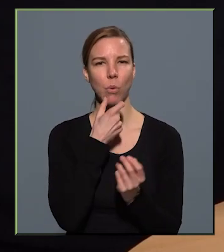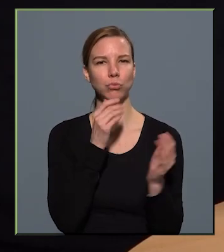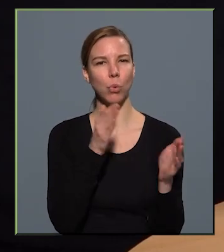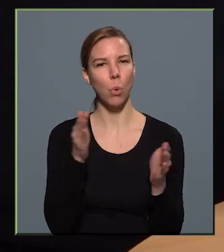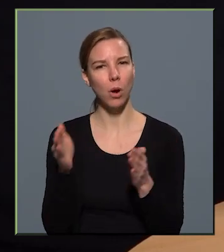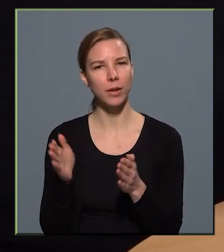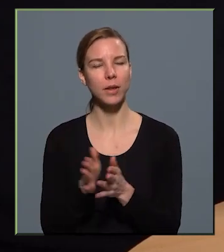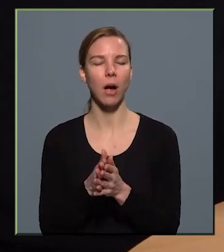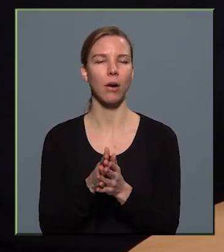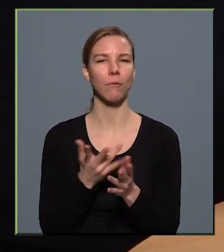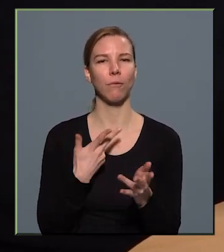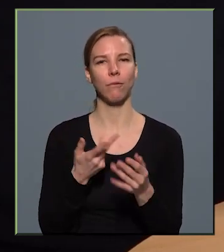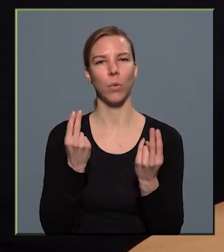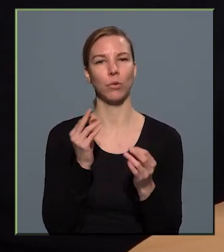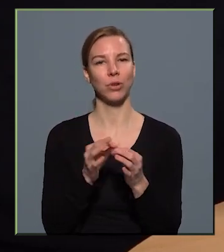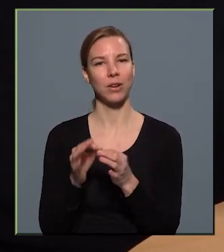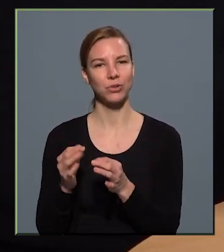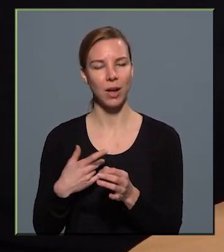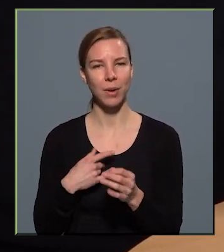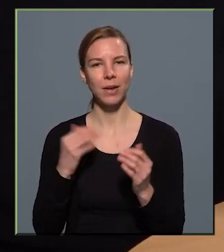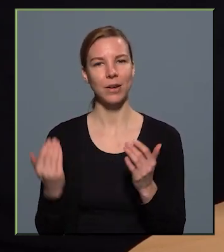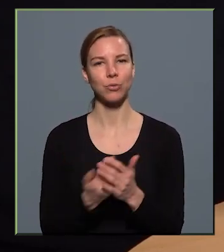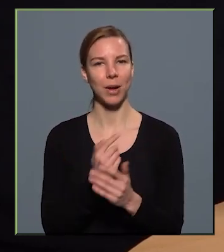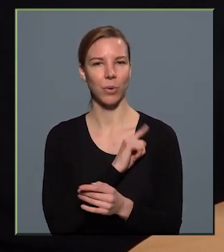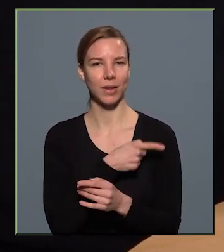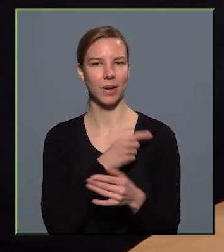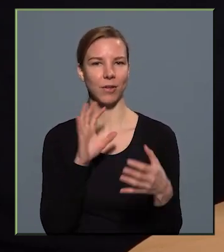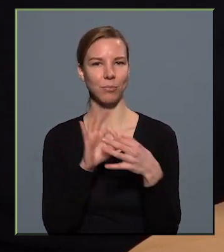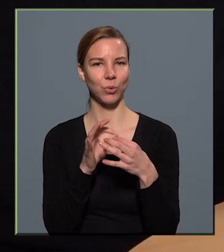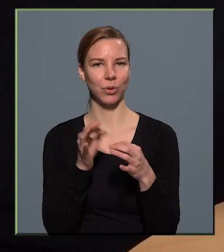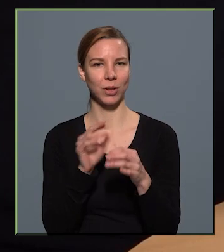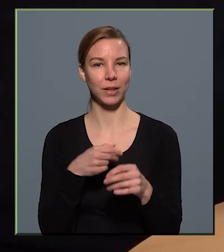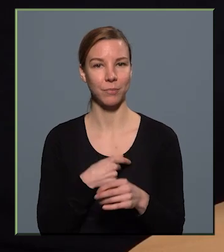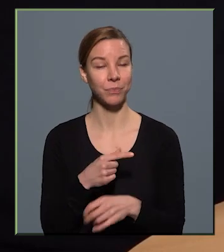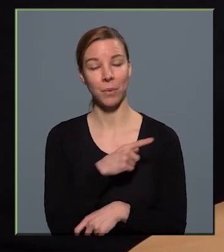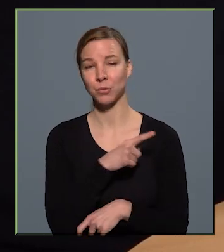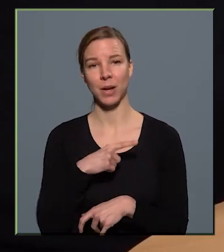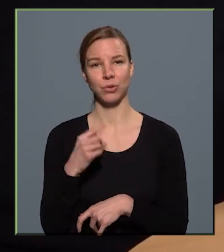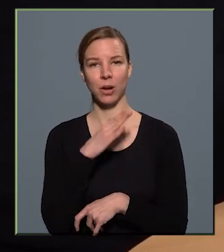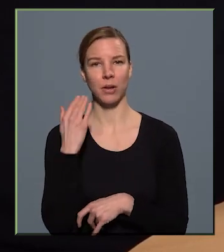a megújuló energiához kapcsolódó történetekről is. Most már csak annyit,